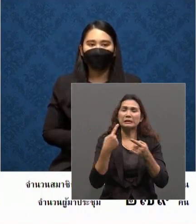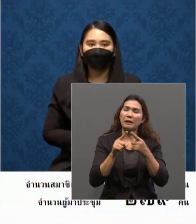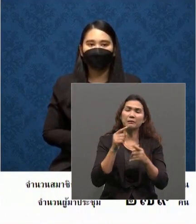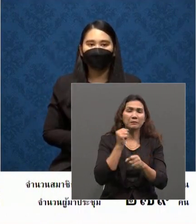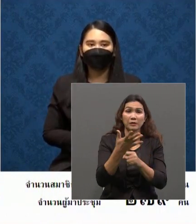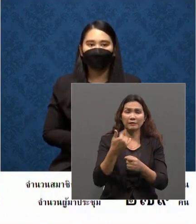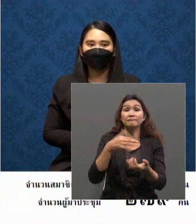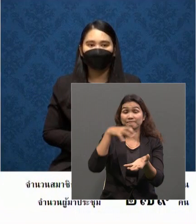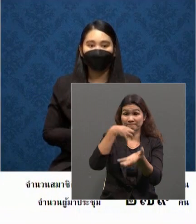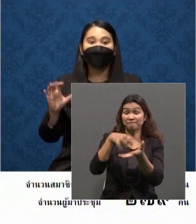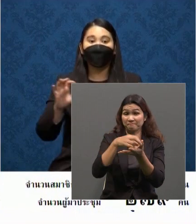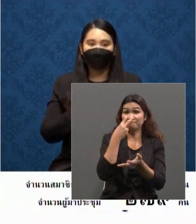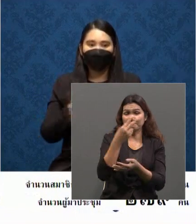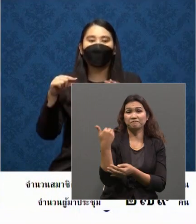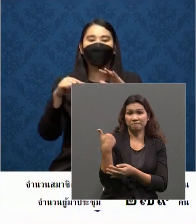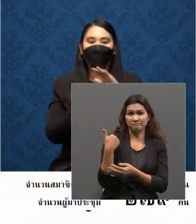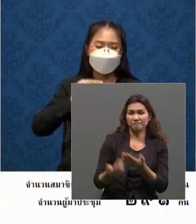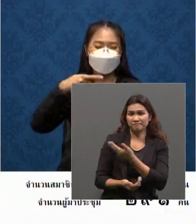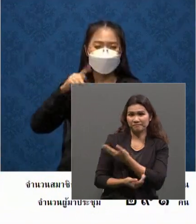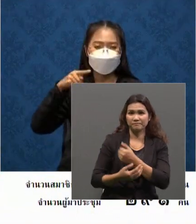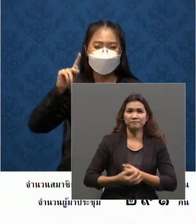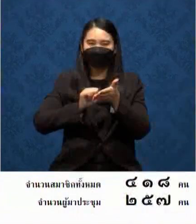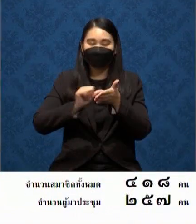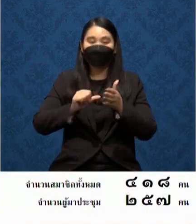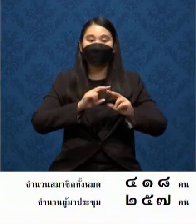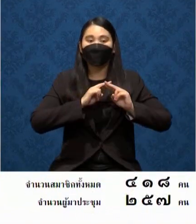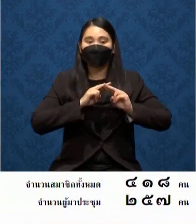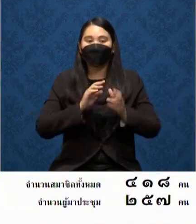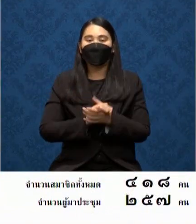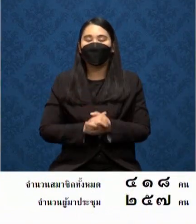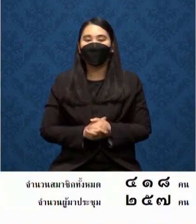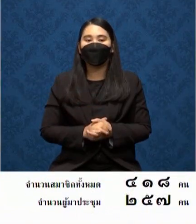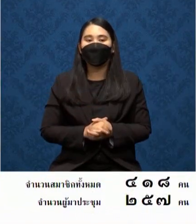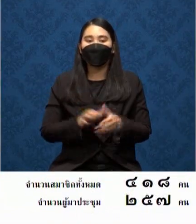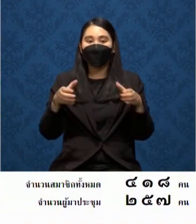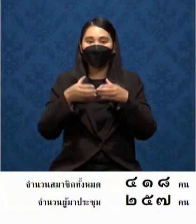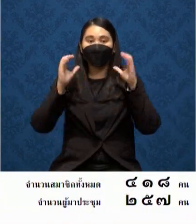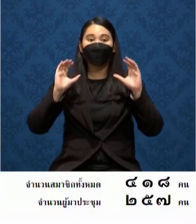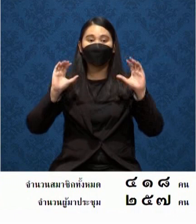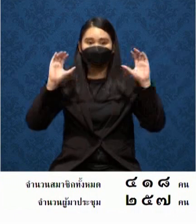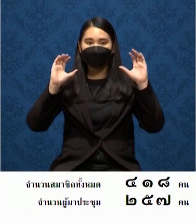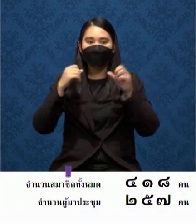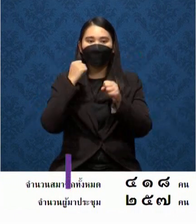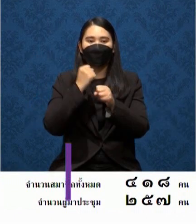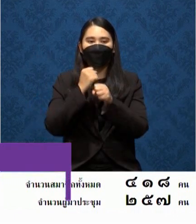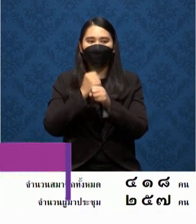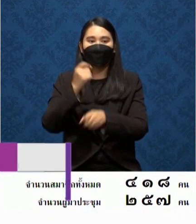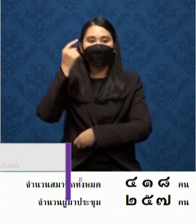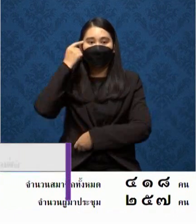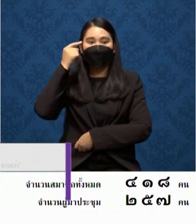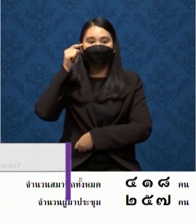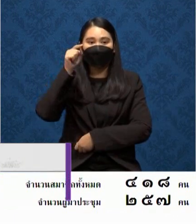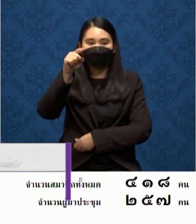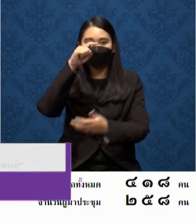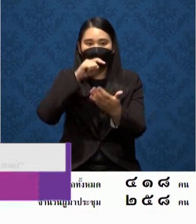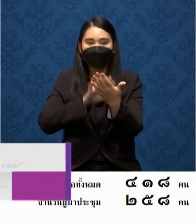อนของการอภิปรายกันค่ะ การบริหารประเทศของคณะรัฐมนตรีมิได้คำนึงถึงผลประโยชน์ของประเทศ